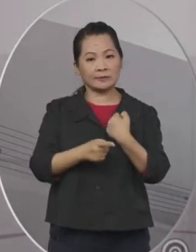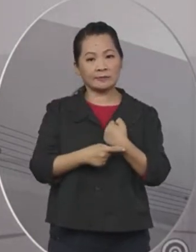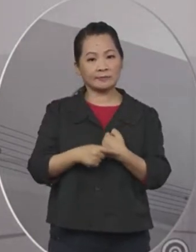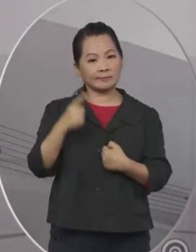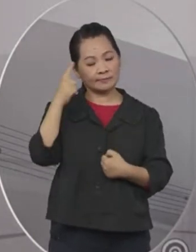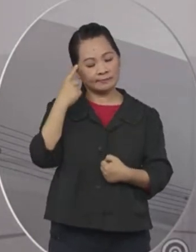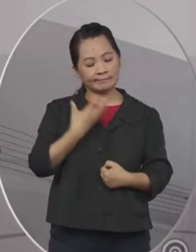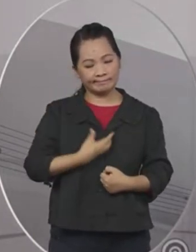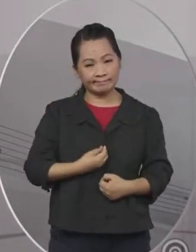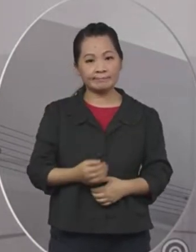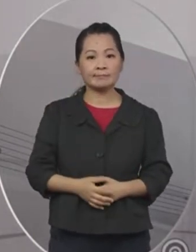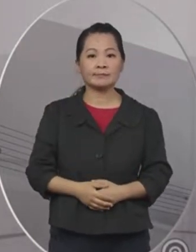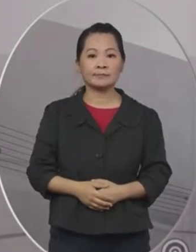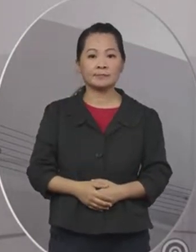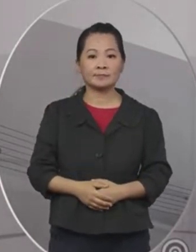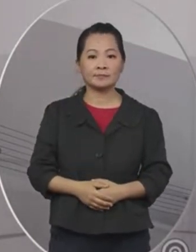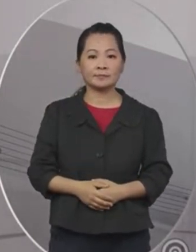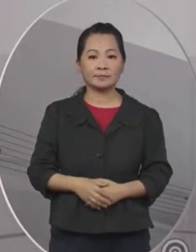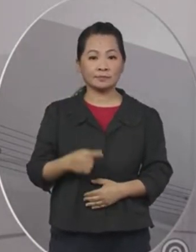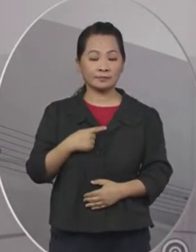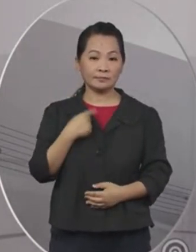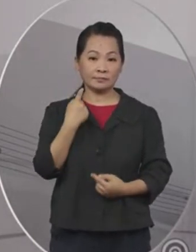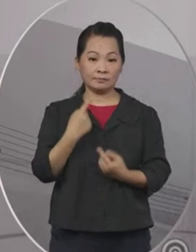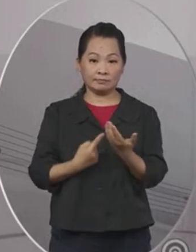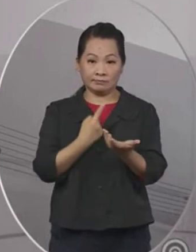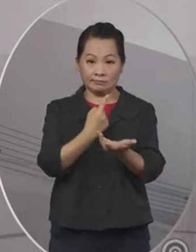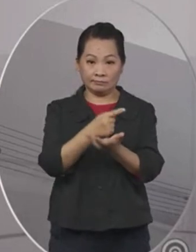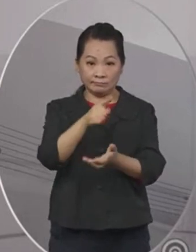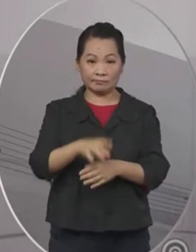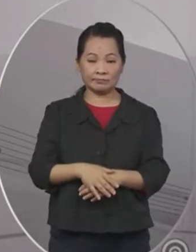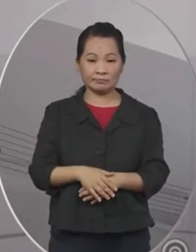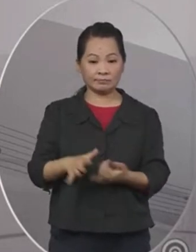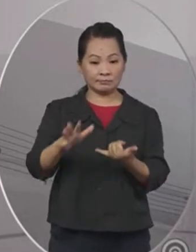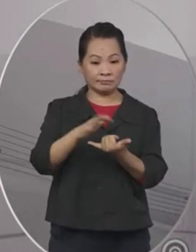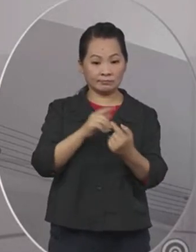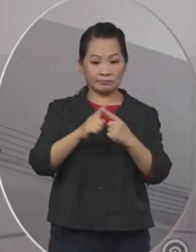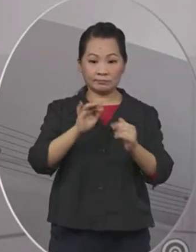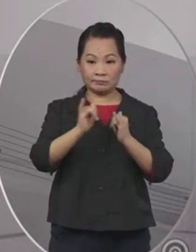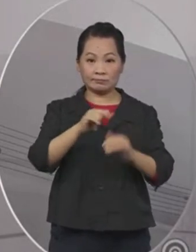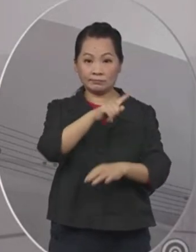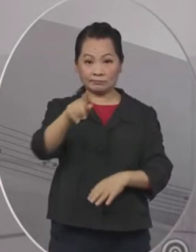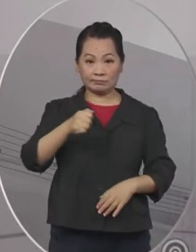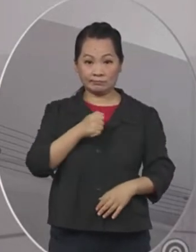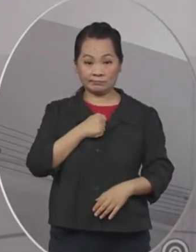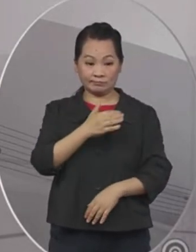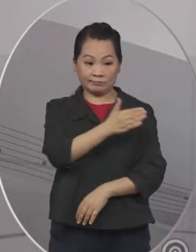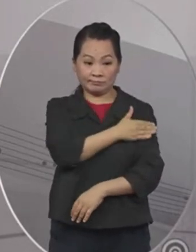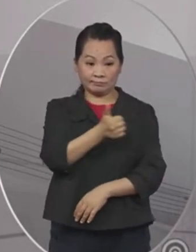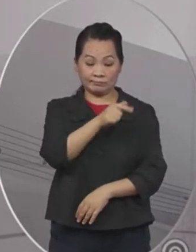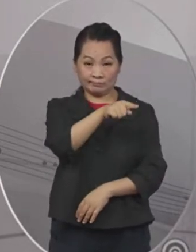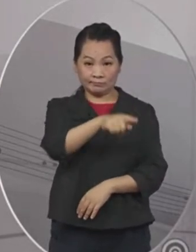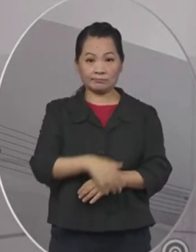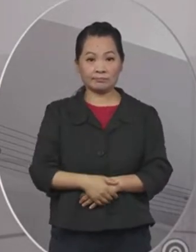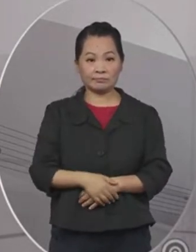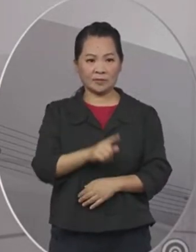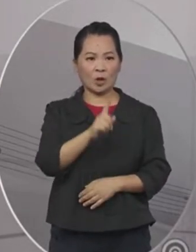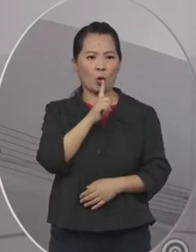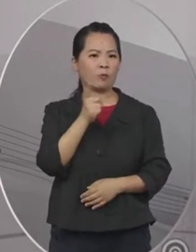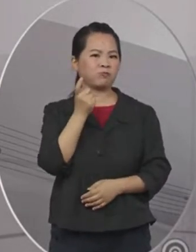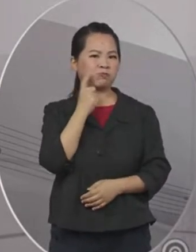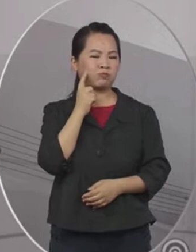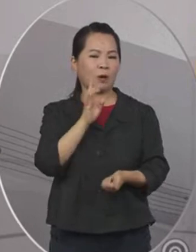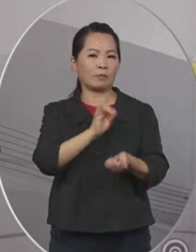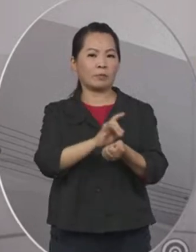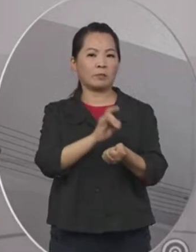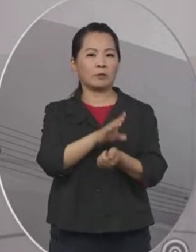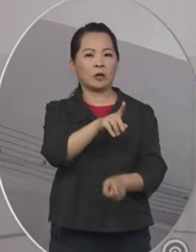心寒。所以我参选就是要让全台湾人民知道陈时中是个说谎骗